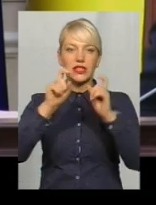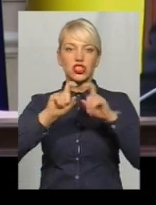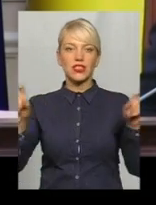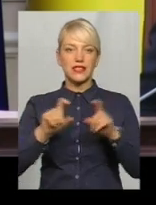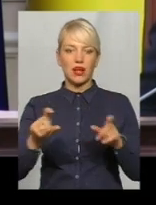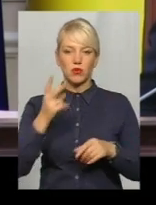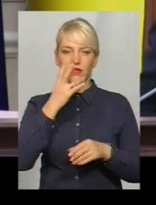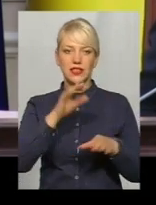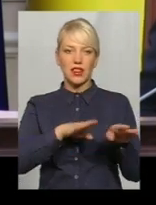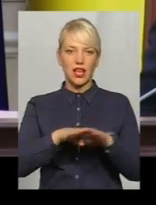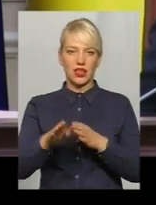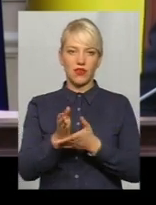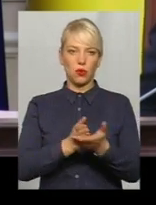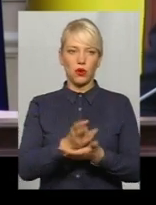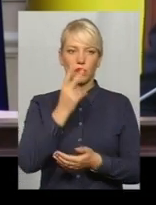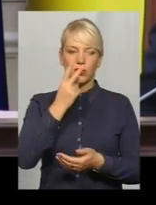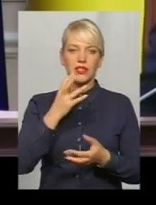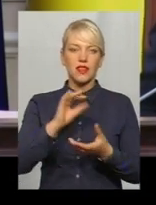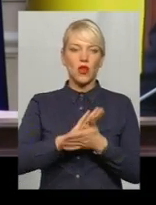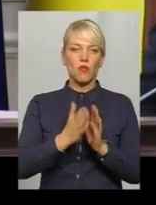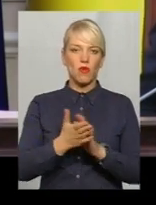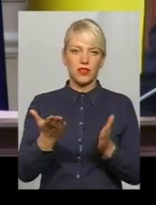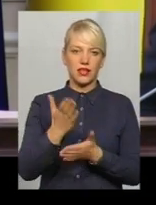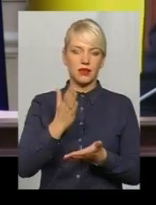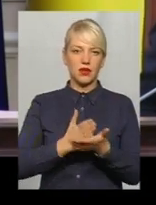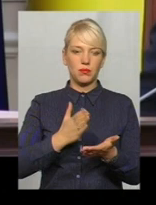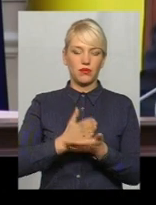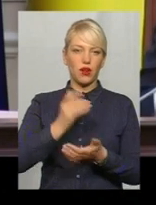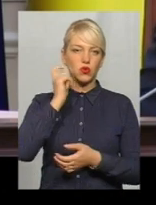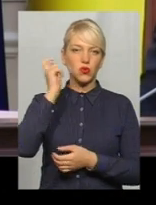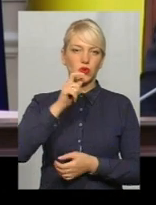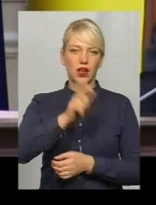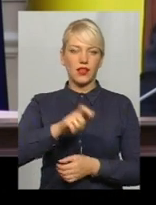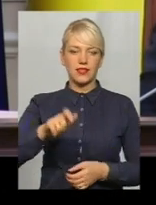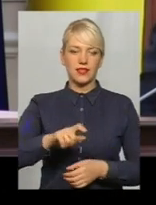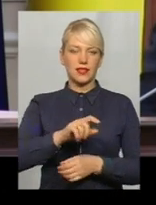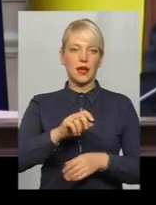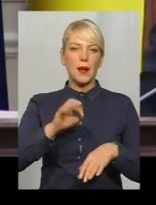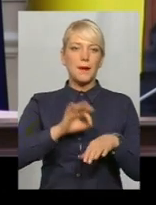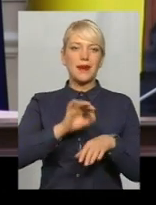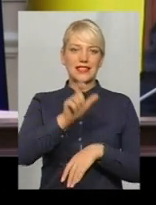рівень обслуговування, подивіться на умови, в яких перебувають українські пацієнти.